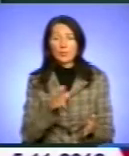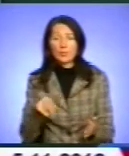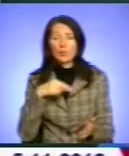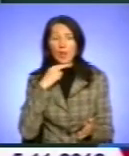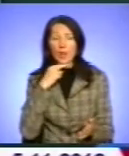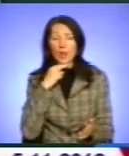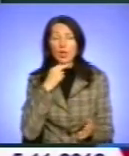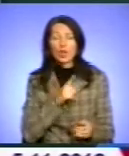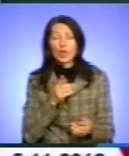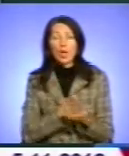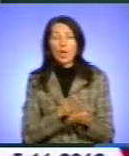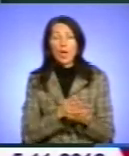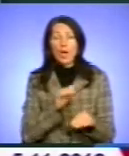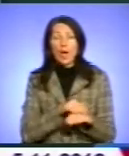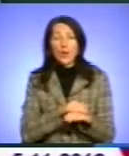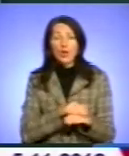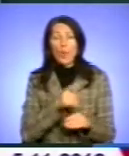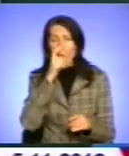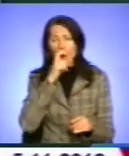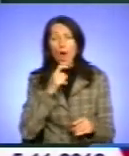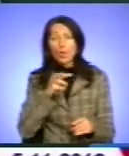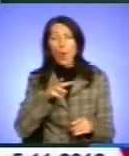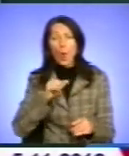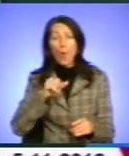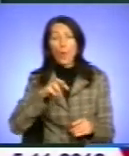такого так званого поганого мультфільму, це, по-перше,